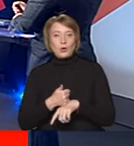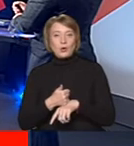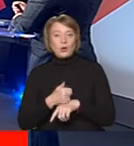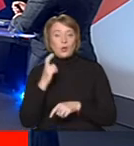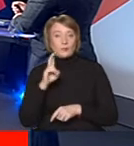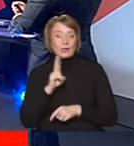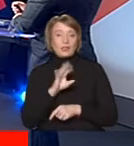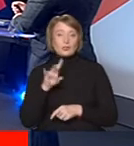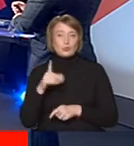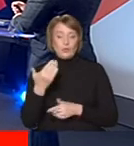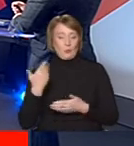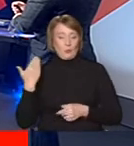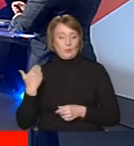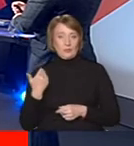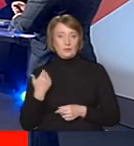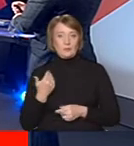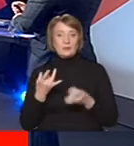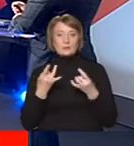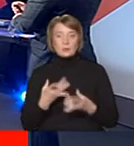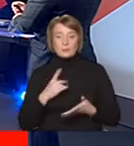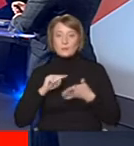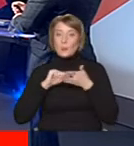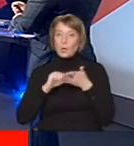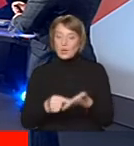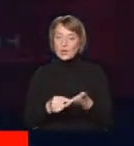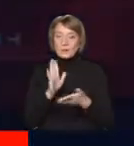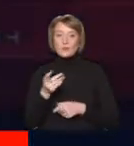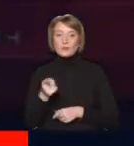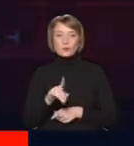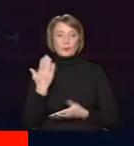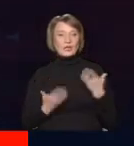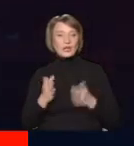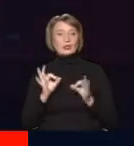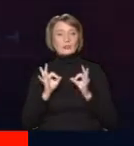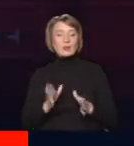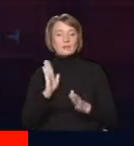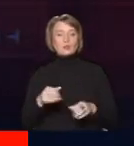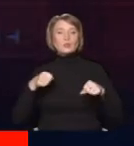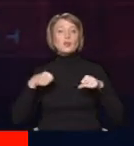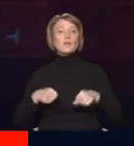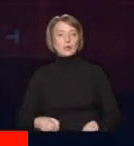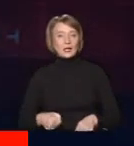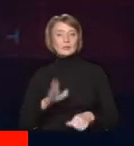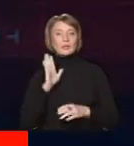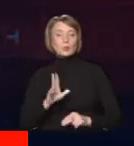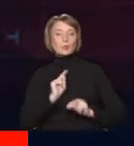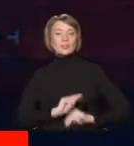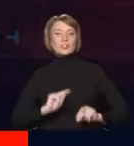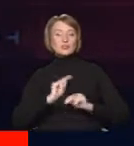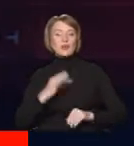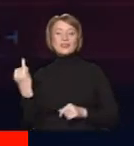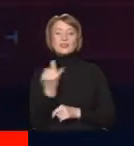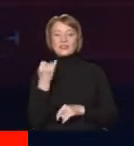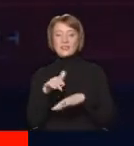і так далі. Та? Тому це у нас є основний посил. У нас посил полягає в тому, що якщо справді буде влада, яка буде працювати на інтереси громади, а не на